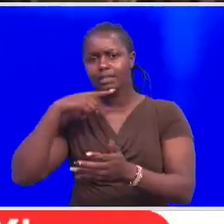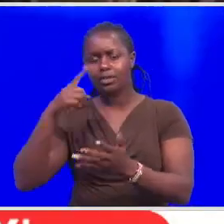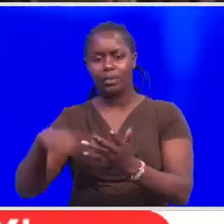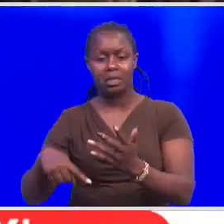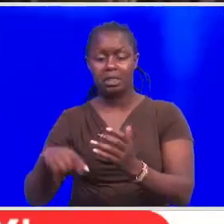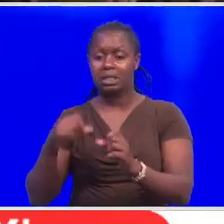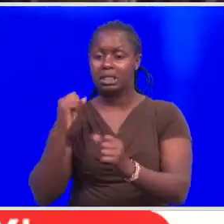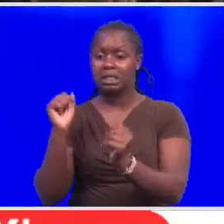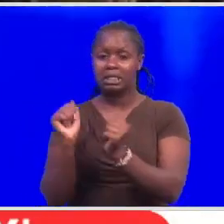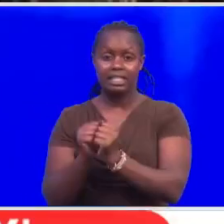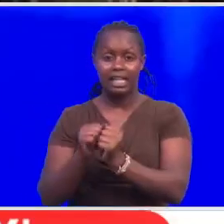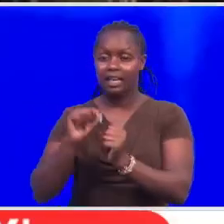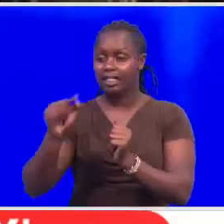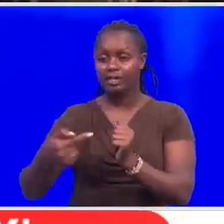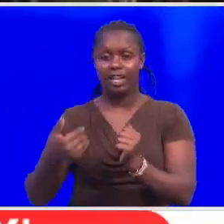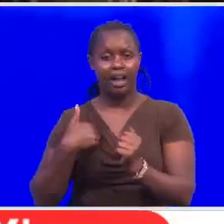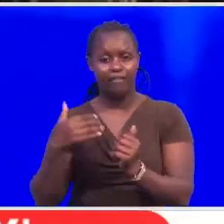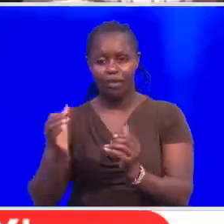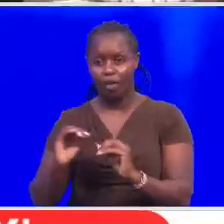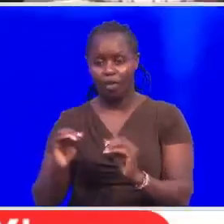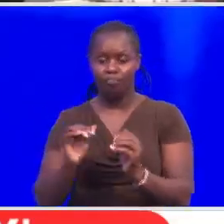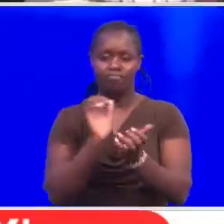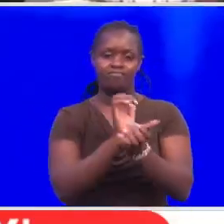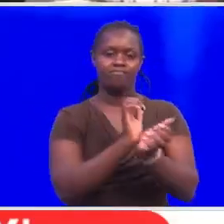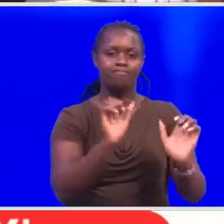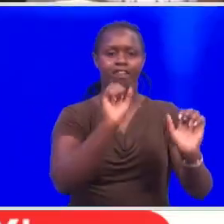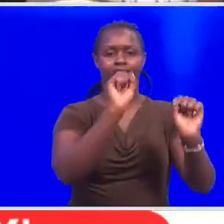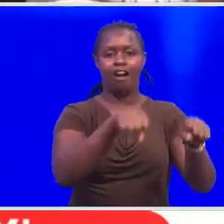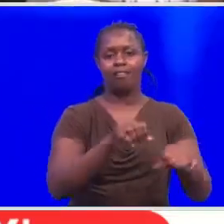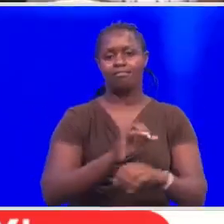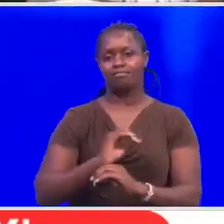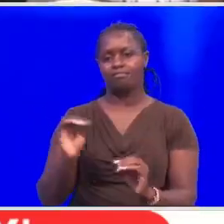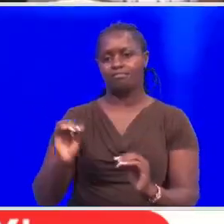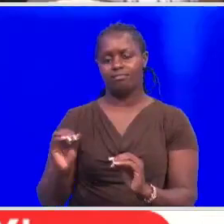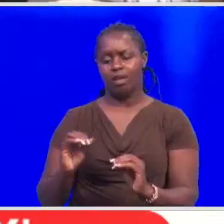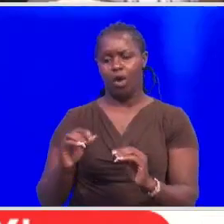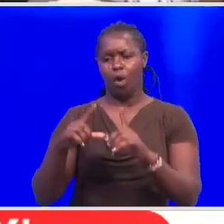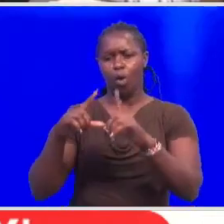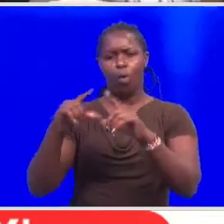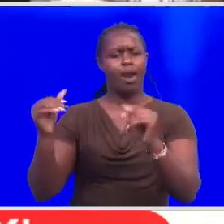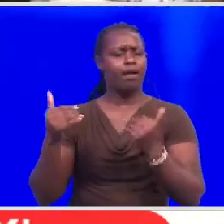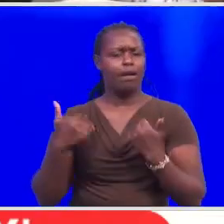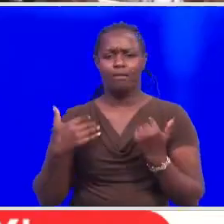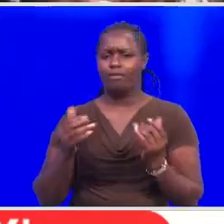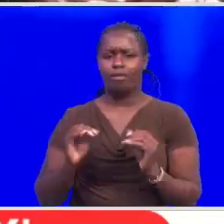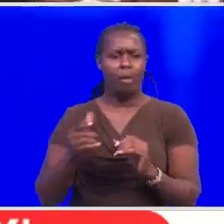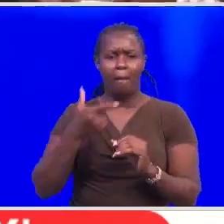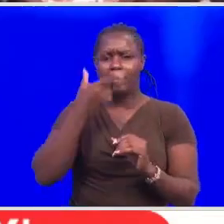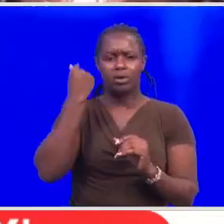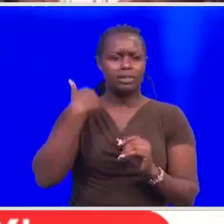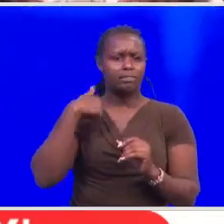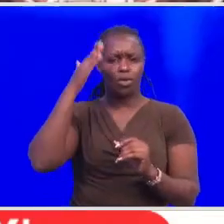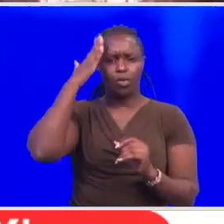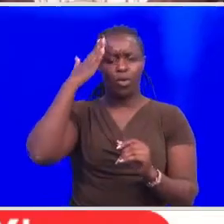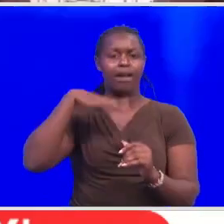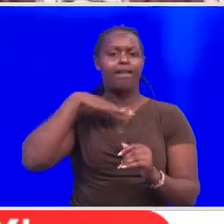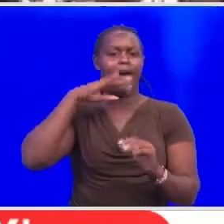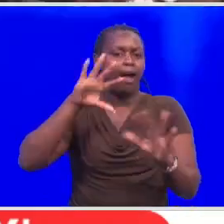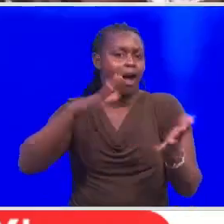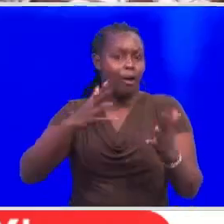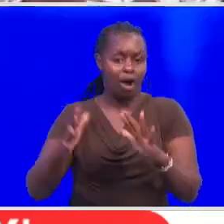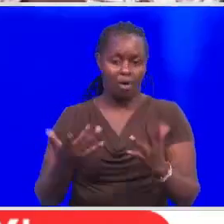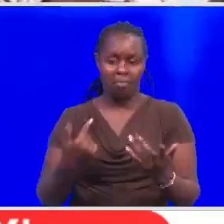10,000, atuwezi toa hiyo mtu. Mimi sina la kusema kwa maana sijui vile mtoto yangu alikufa. Ninajiuliza. Mtoto